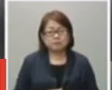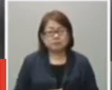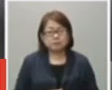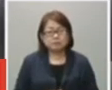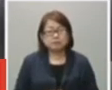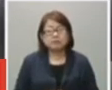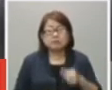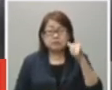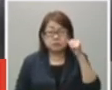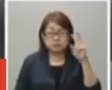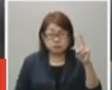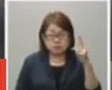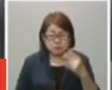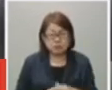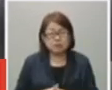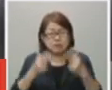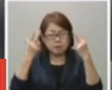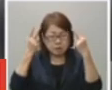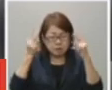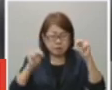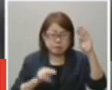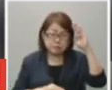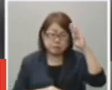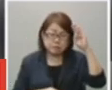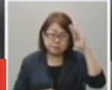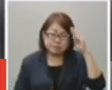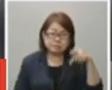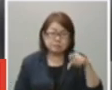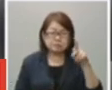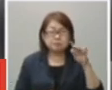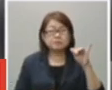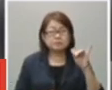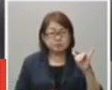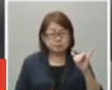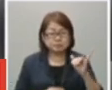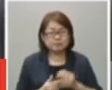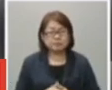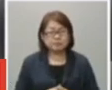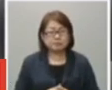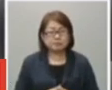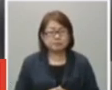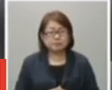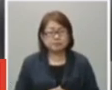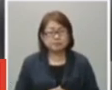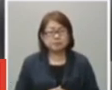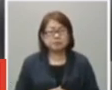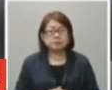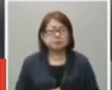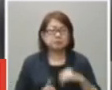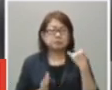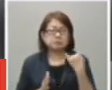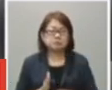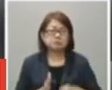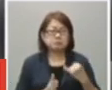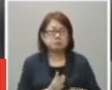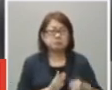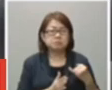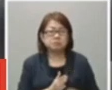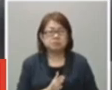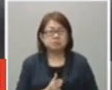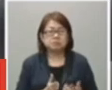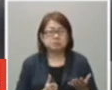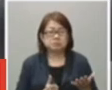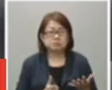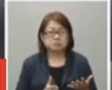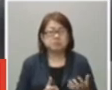ท่านนายกรัฐมนตรีพลเอกประยุทธ์ท่านโยนความผิดต่างๆที่ผู้อ